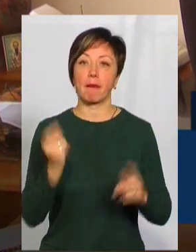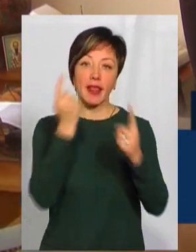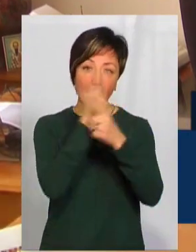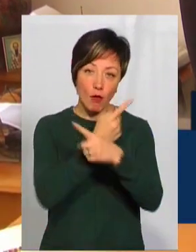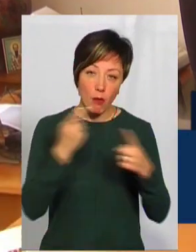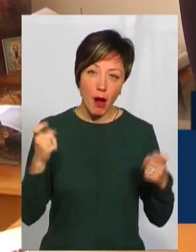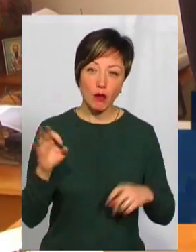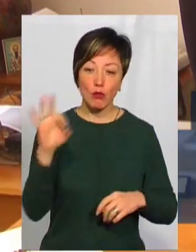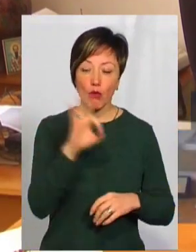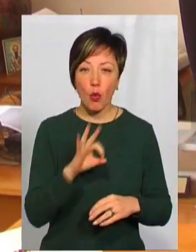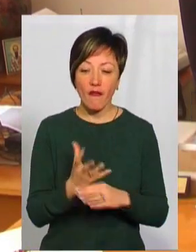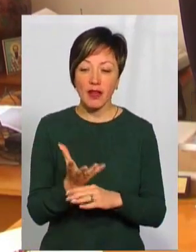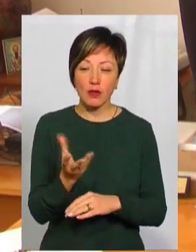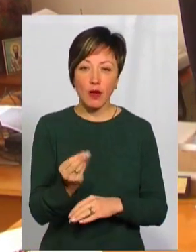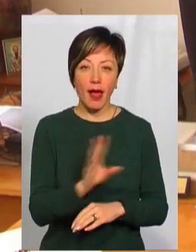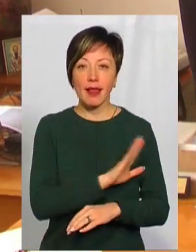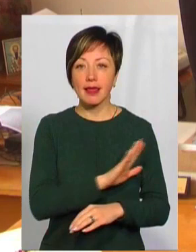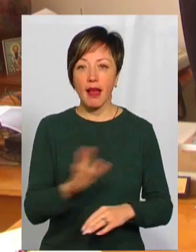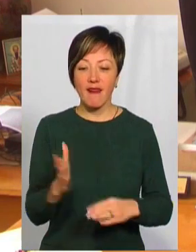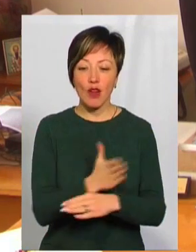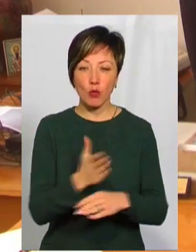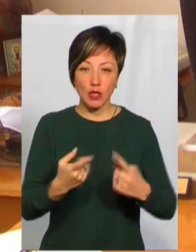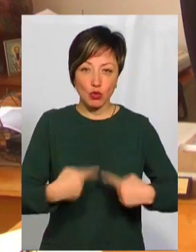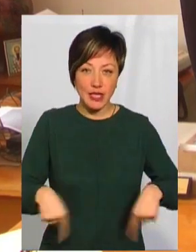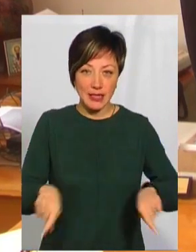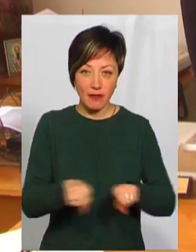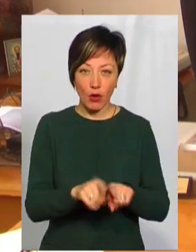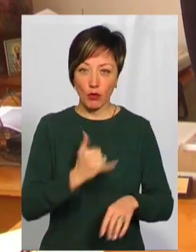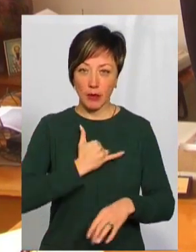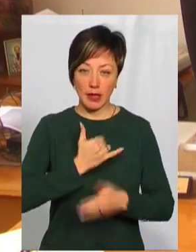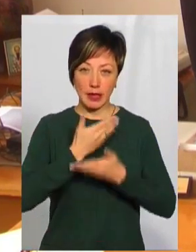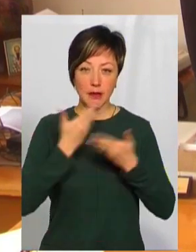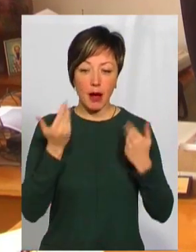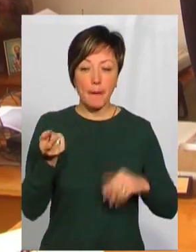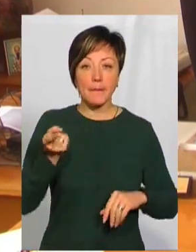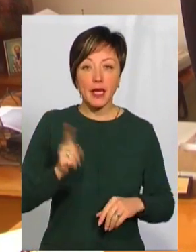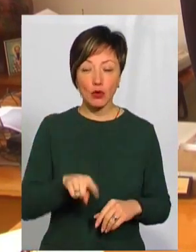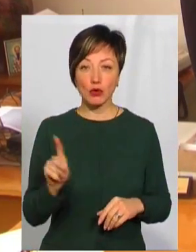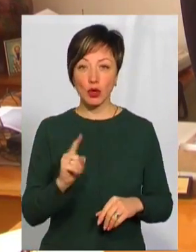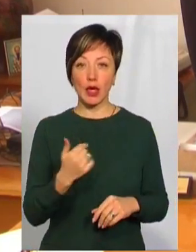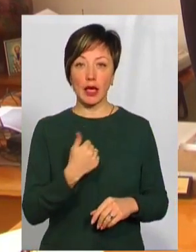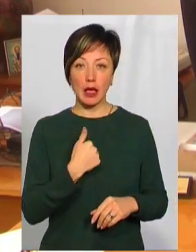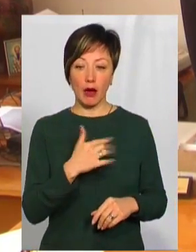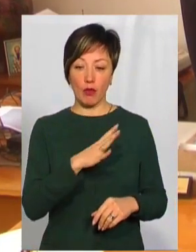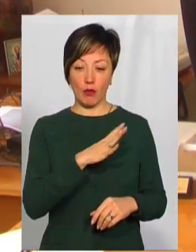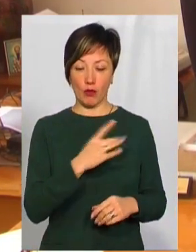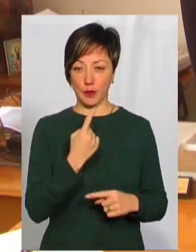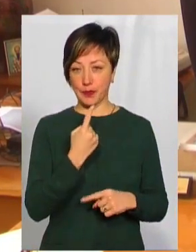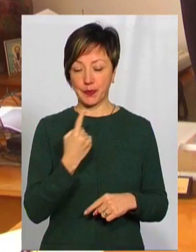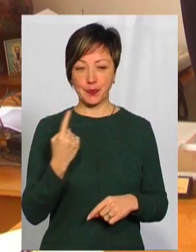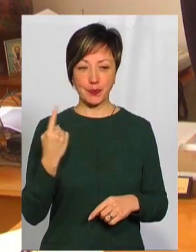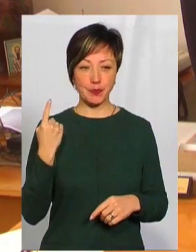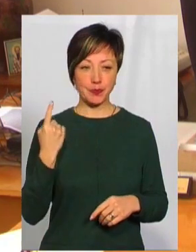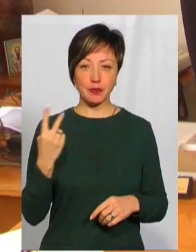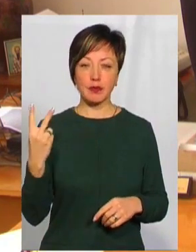інформації по фінансуванню невиробничої сфери в мене немає. При тому, що я був буквально